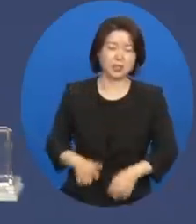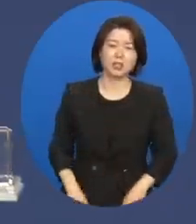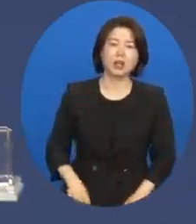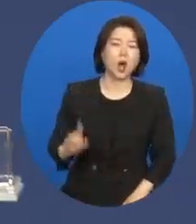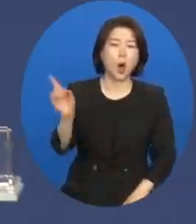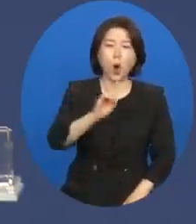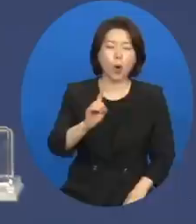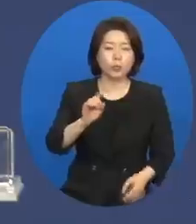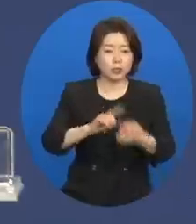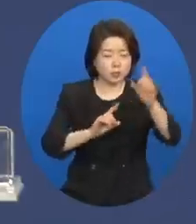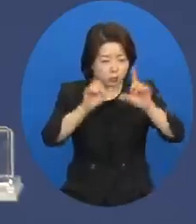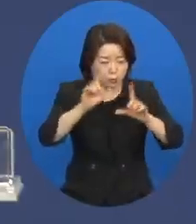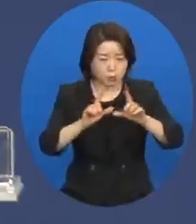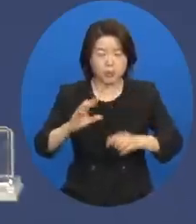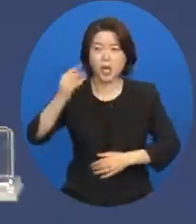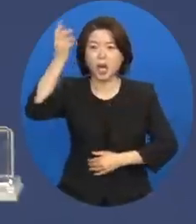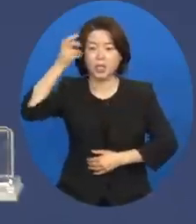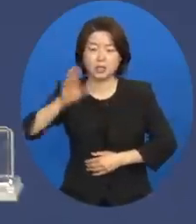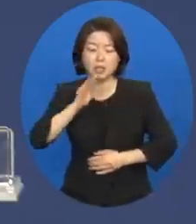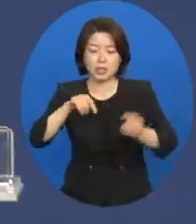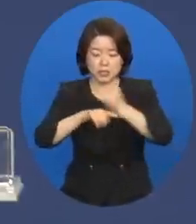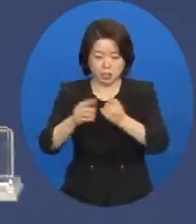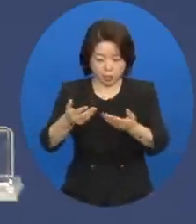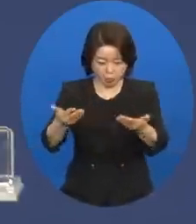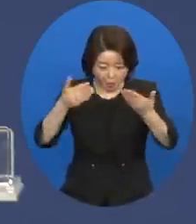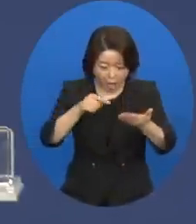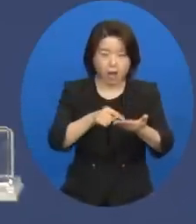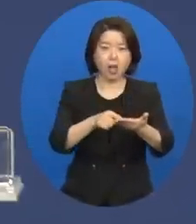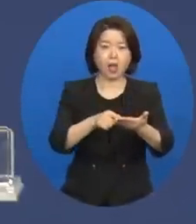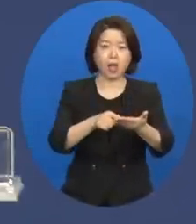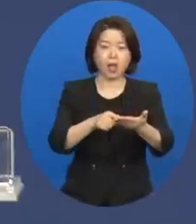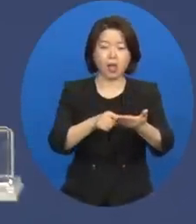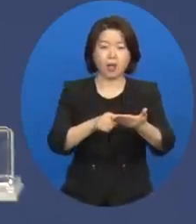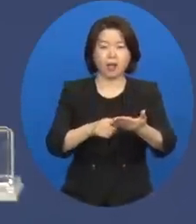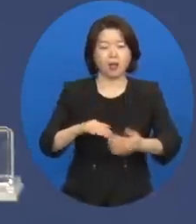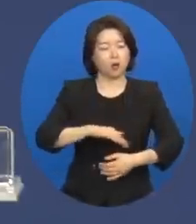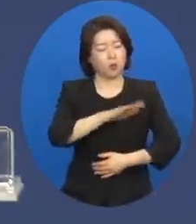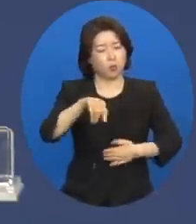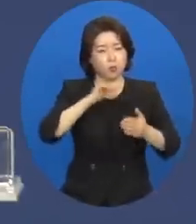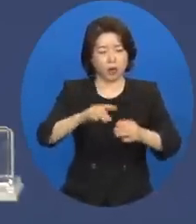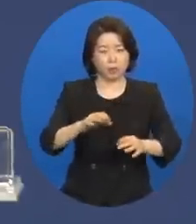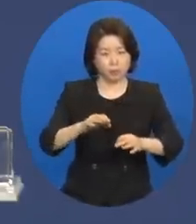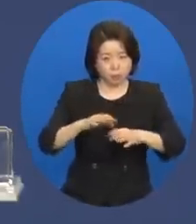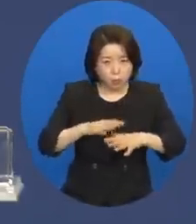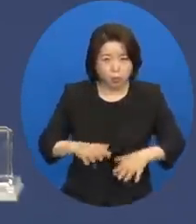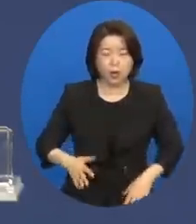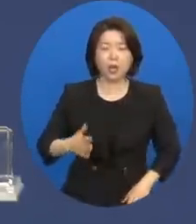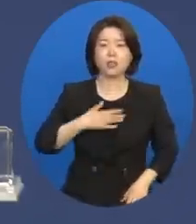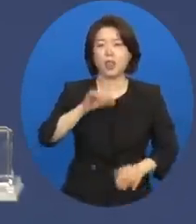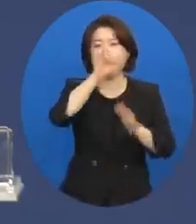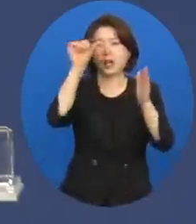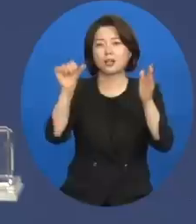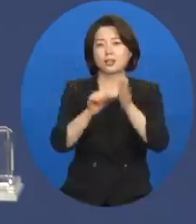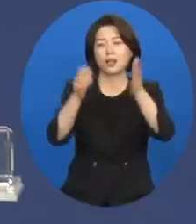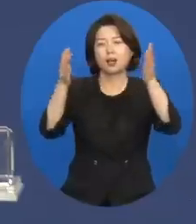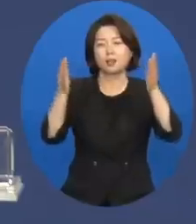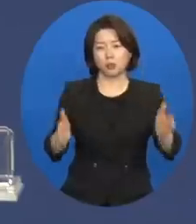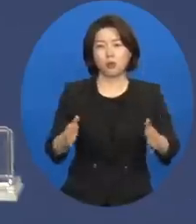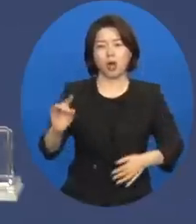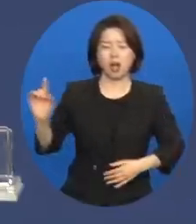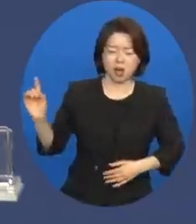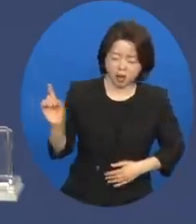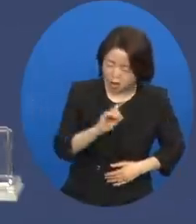어떤지를 성령께서 이 진리로 밝혀주시면요 우리 안에 놀라운 우리의 생애에